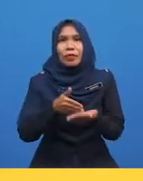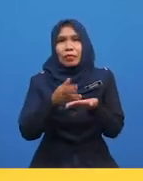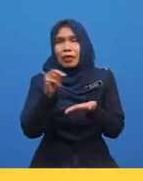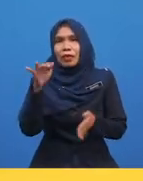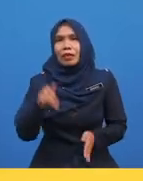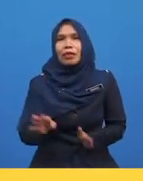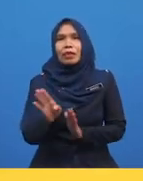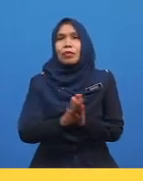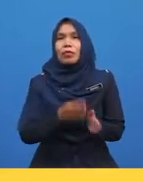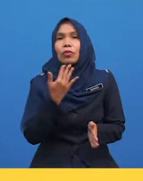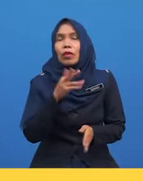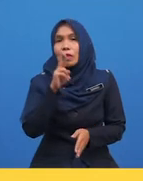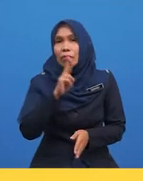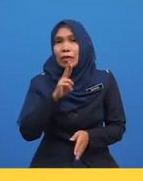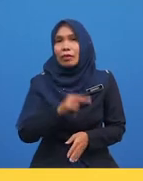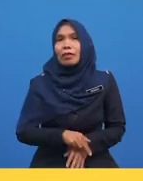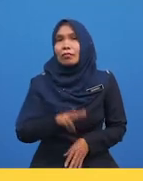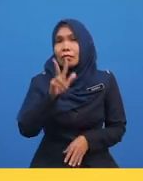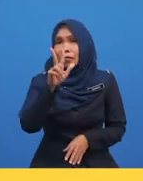bahagian yang berwarna merah itu